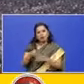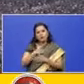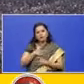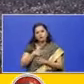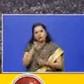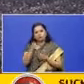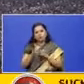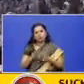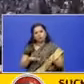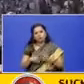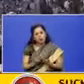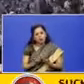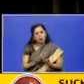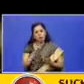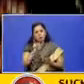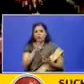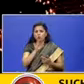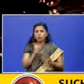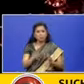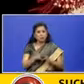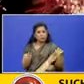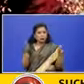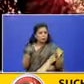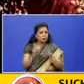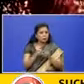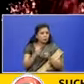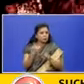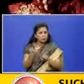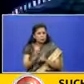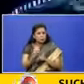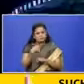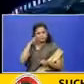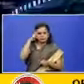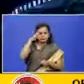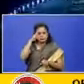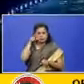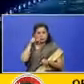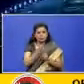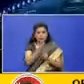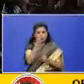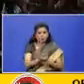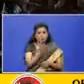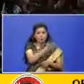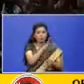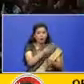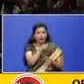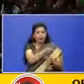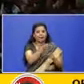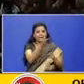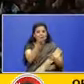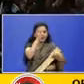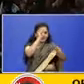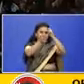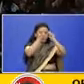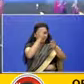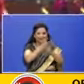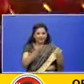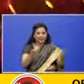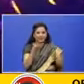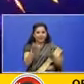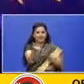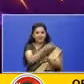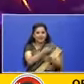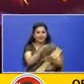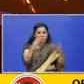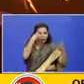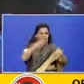पाएंगे। इतनी बड़ी व्यवस्था और दूसरी तरफ नवरात्रि के गरबा वगैरह का इंतजाम, ये